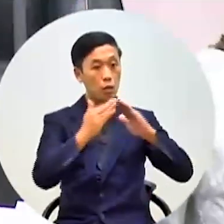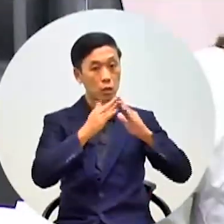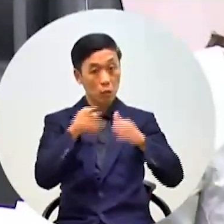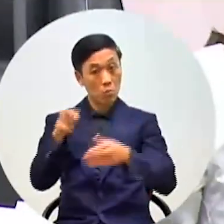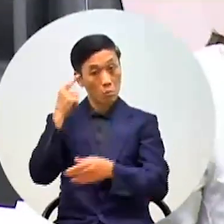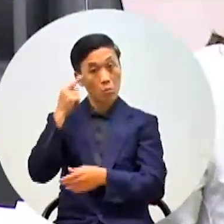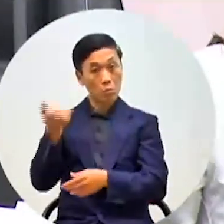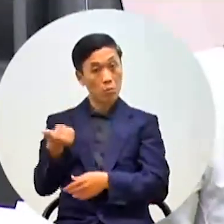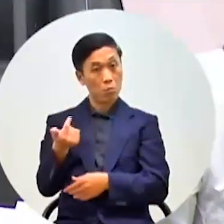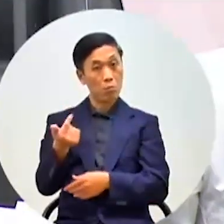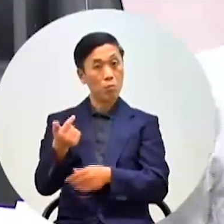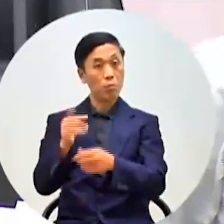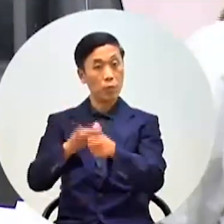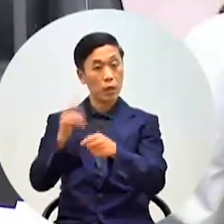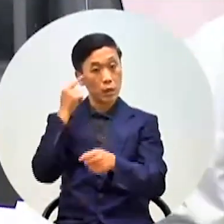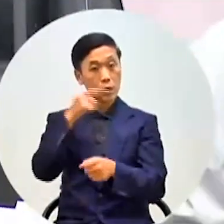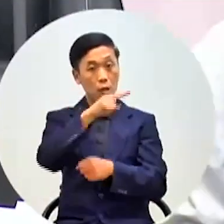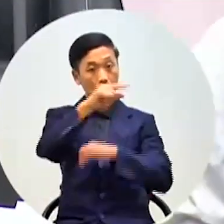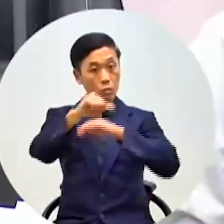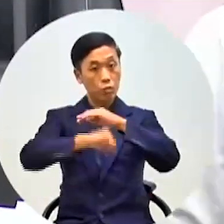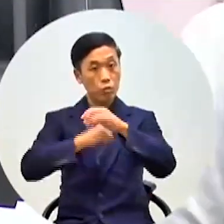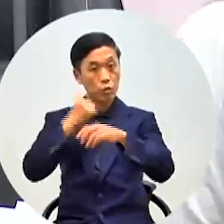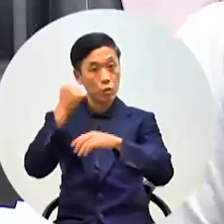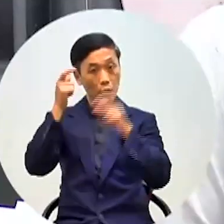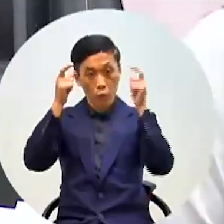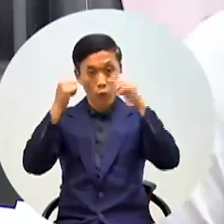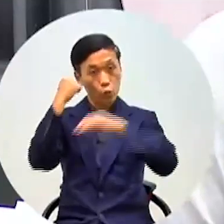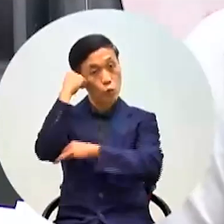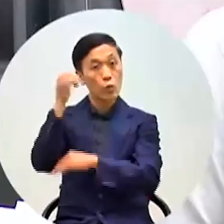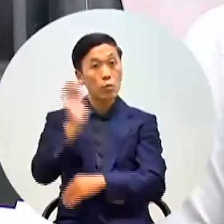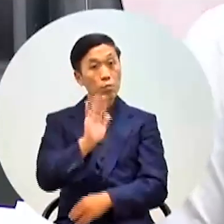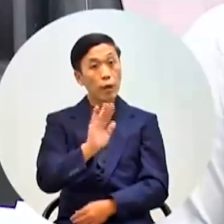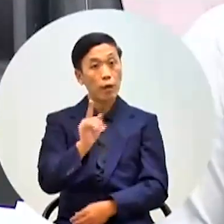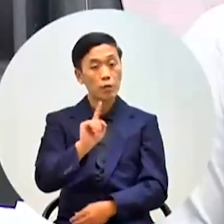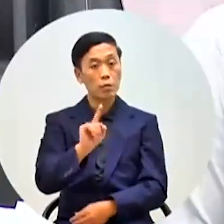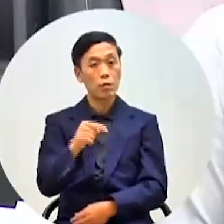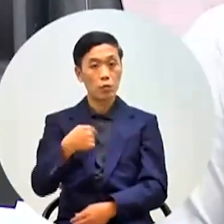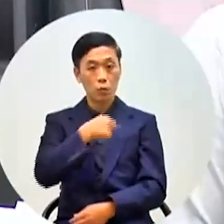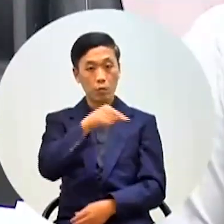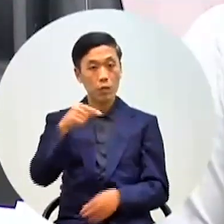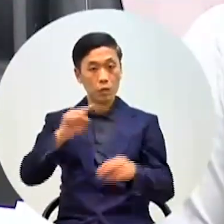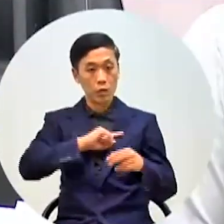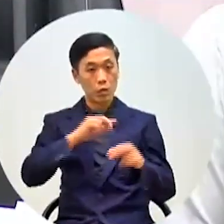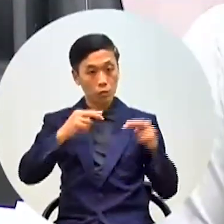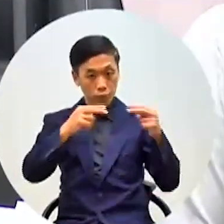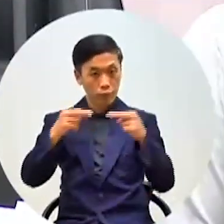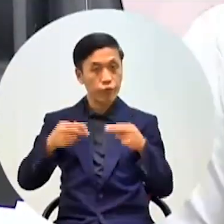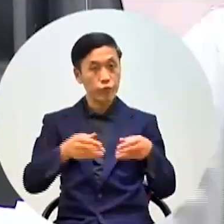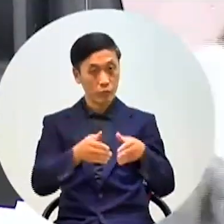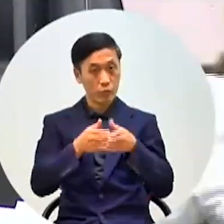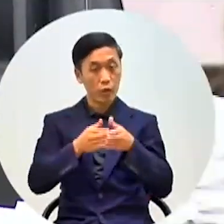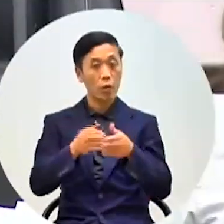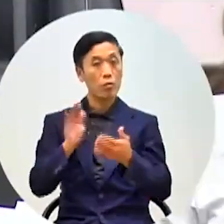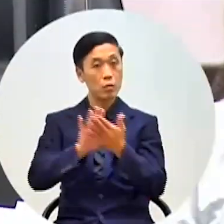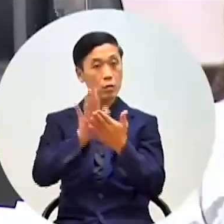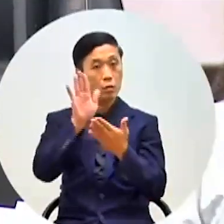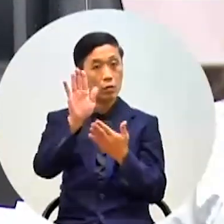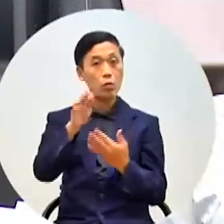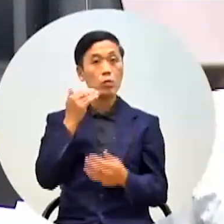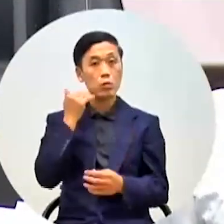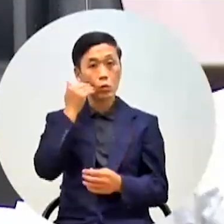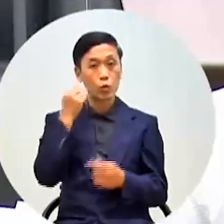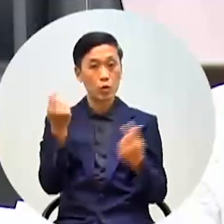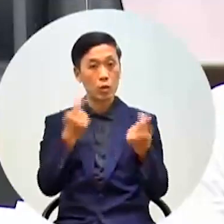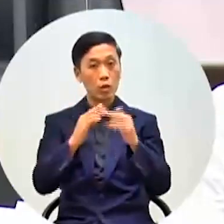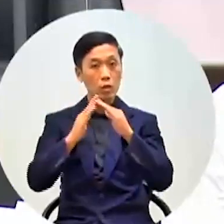来高雄这边居住？我认为这一点呢，也是我们必须要去好好检讨的。未来如果真的如我们的